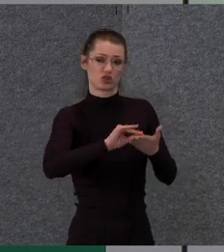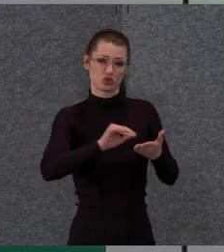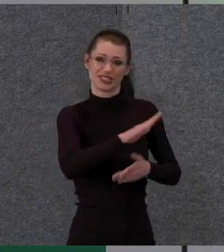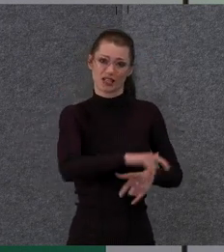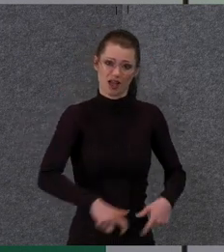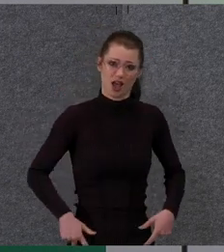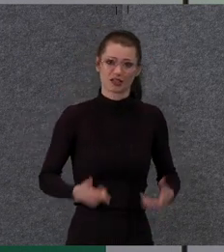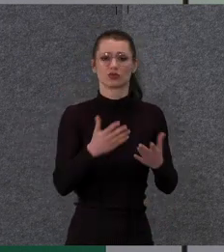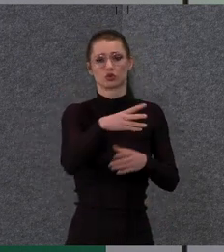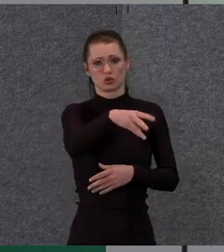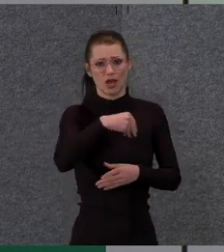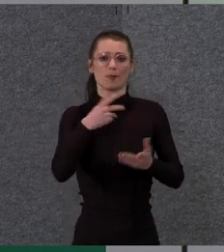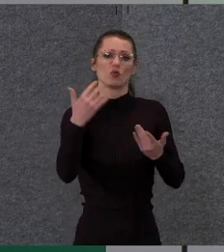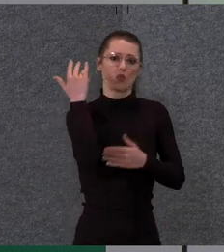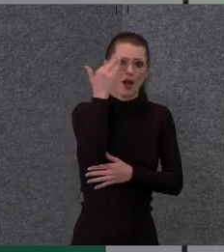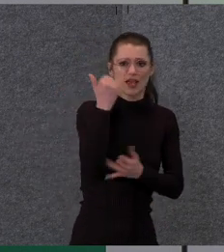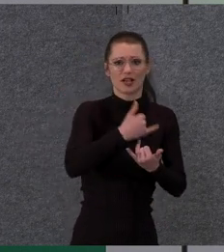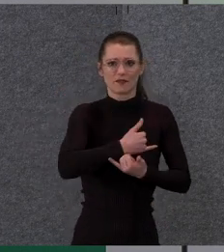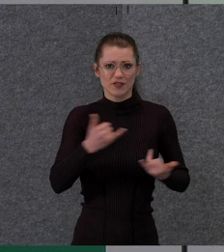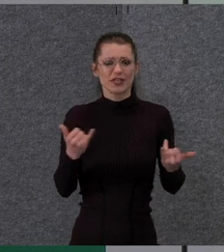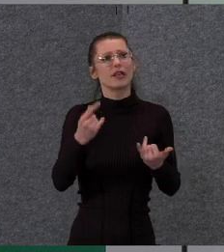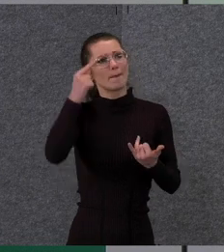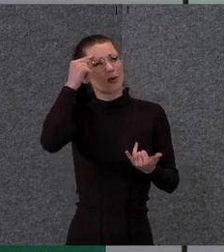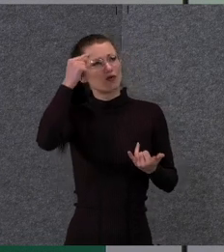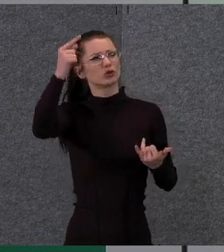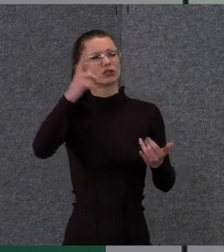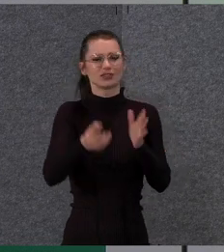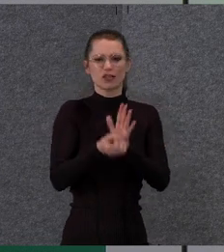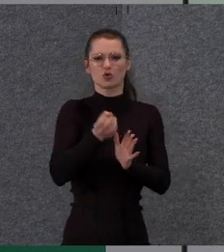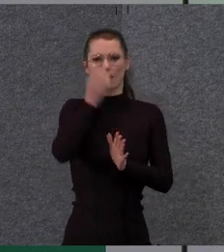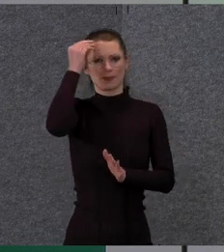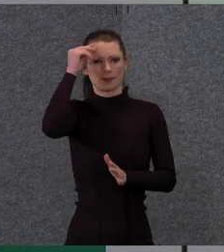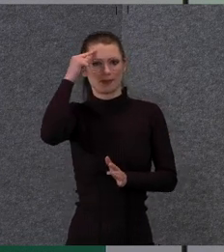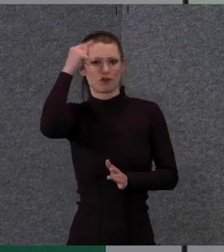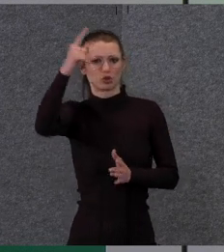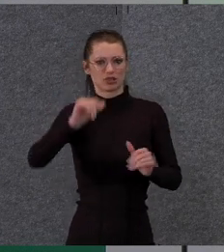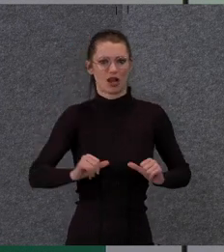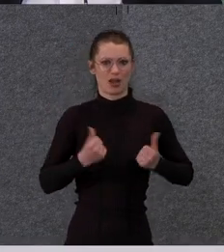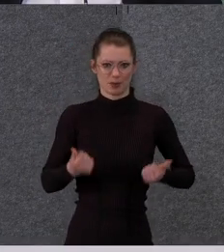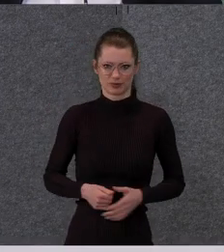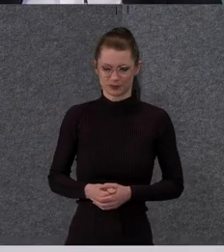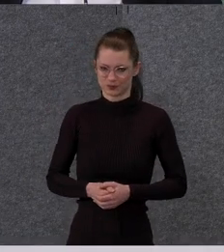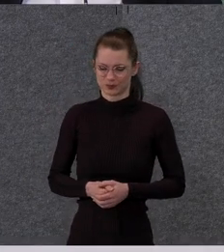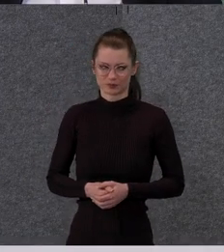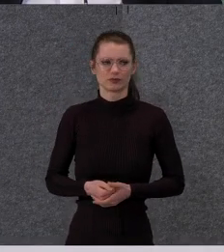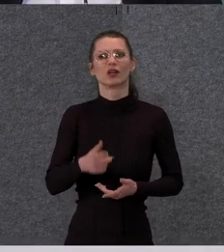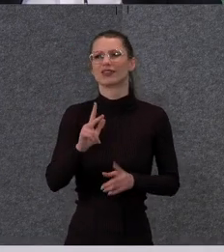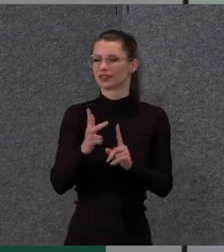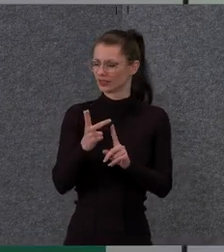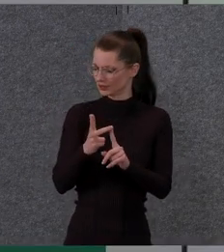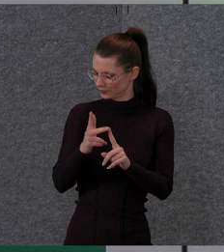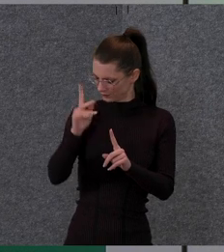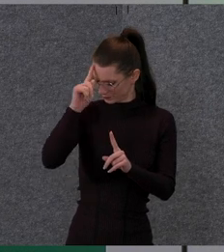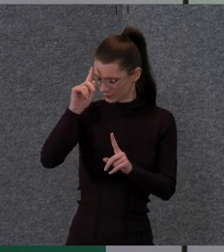den Kitas und das auch schon früh fördern und dann Bewusstsein für schaffen. Und dann war noch die Frage zu den Steuern, genau.